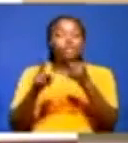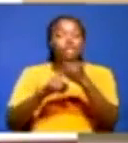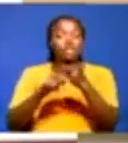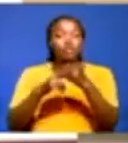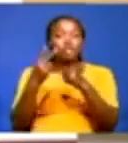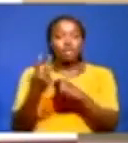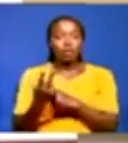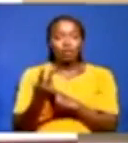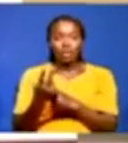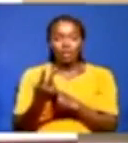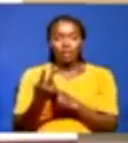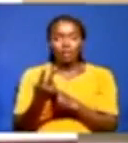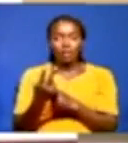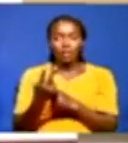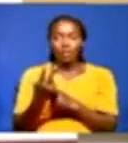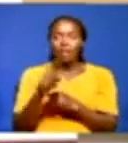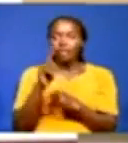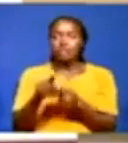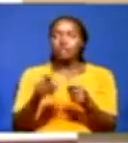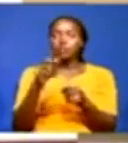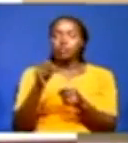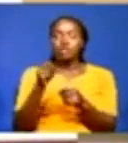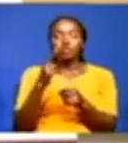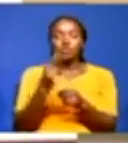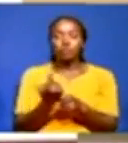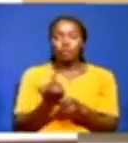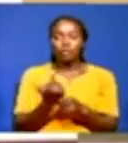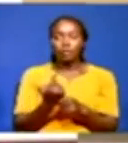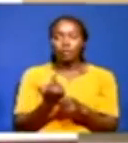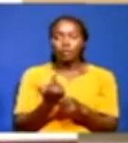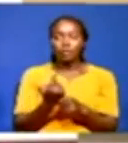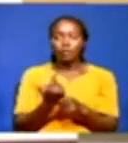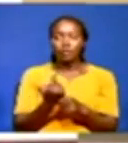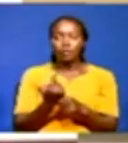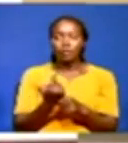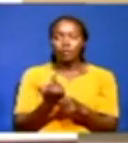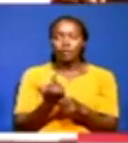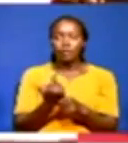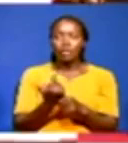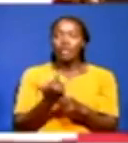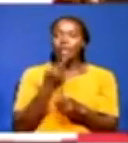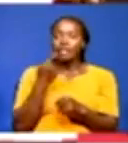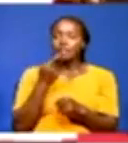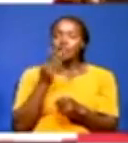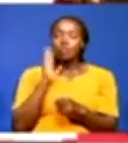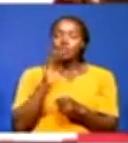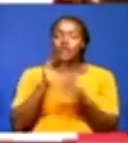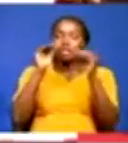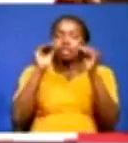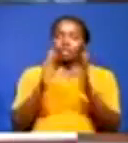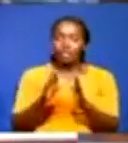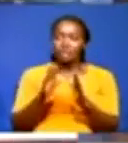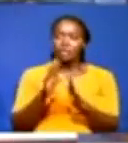33,627 waliofanya mtihani huo mwaka 2021, hali ambayo waziri huyo anasema wazazi pamoja na walimu wanachukua